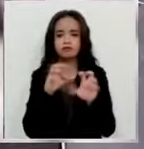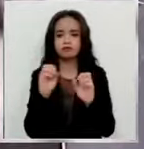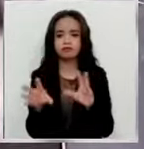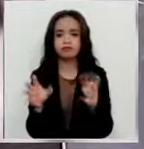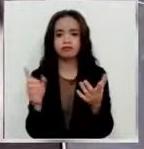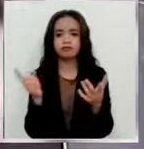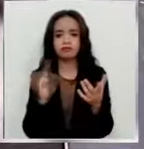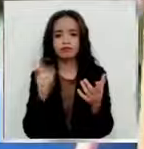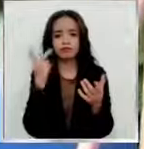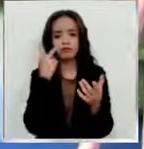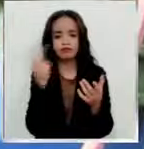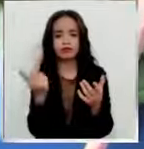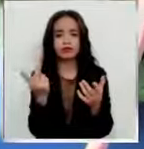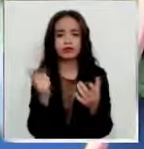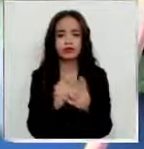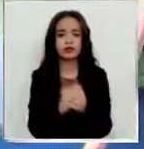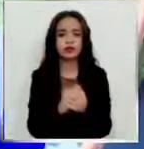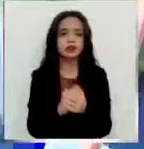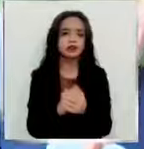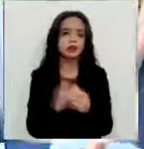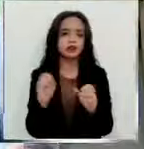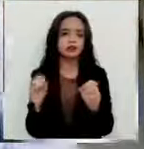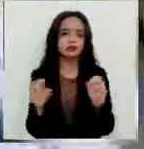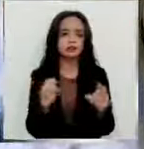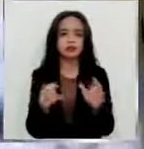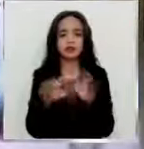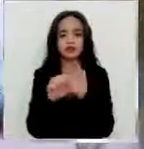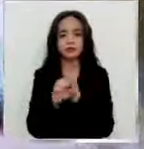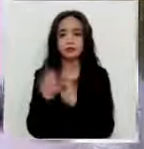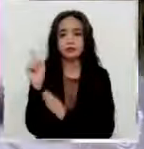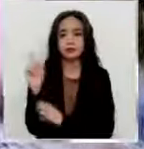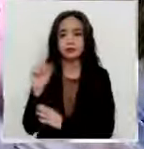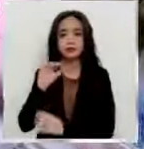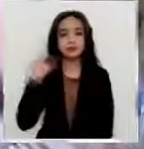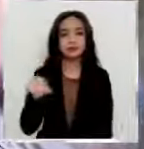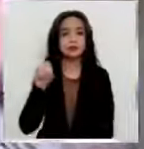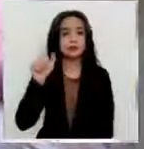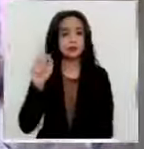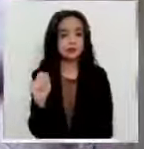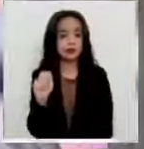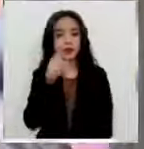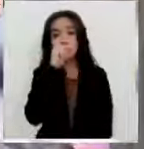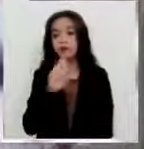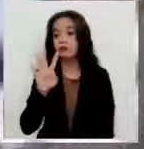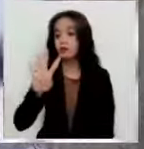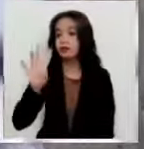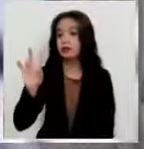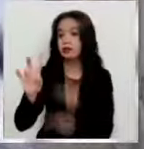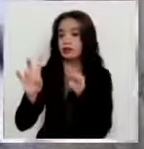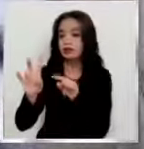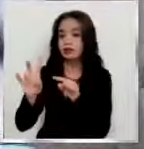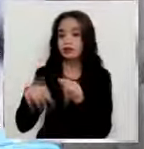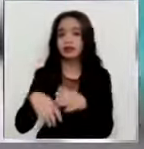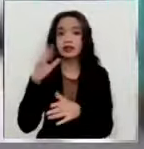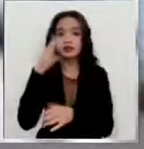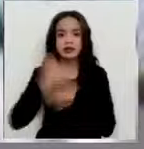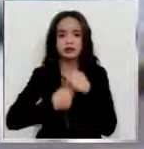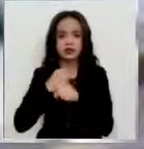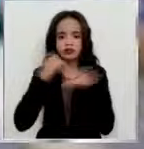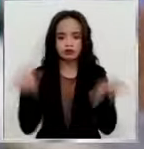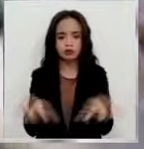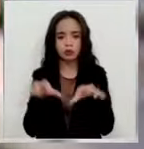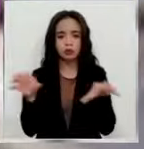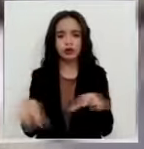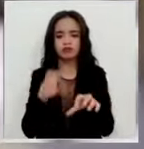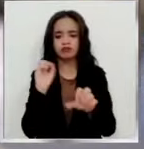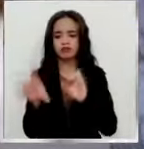electronic waste o e-waste. Tulad ni Joanne, 47 years old at 5 years nang nangangalakal. Ate Joanne,